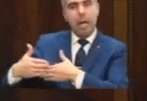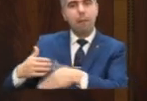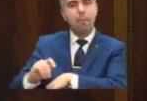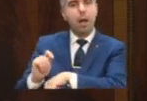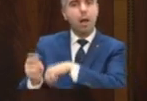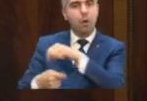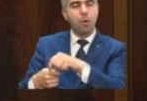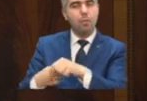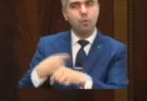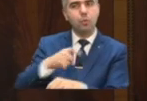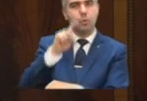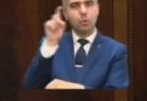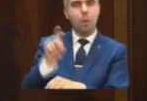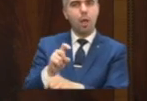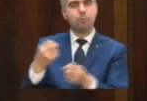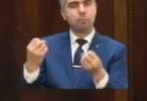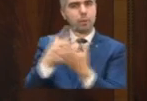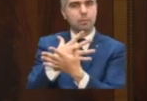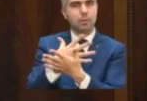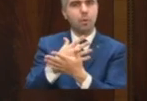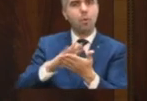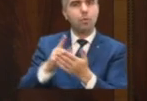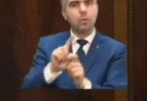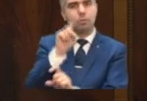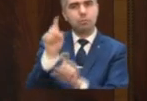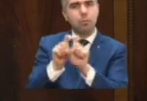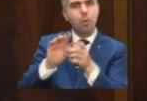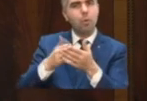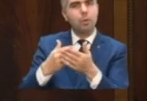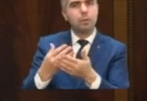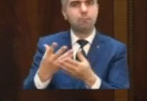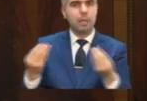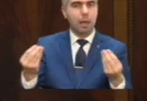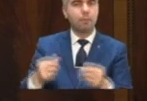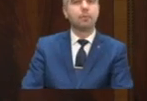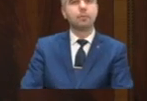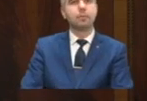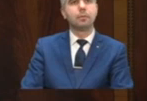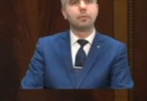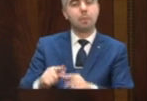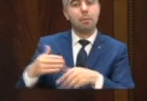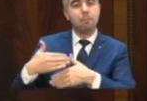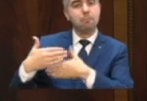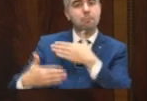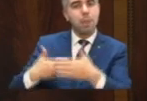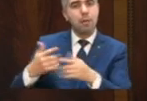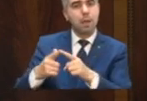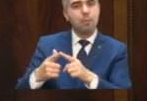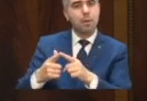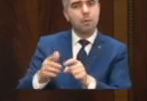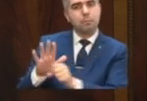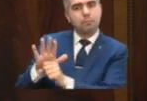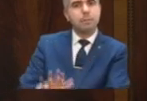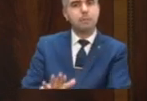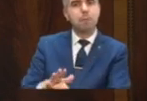محل تساؤل وتطرح العديد من علامات الاستفهام، لا سيما بعدما تم استثناء مجموعة من